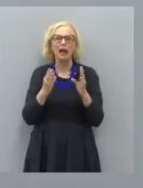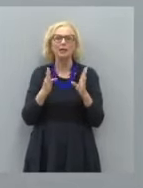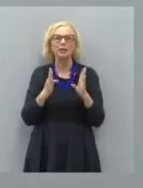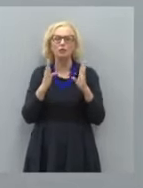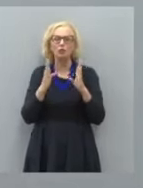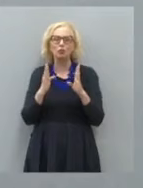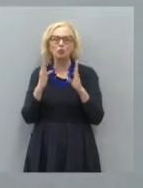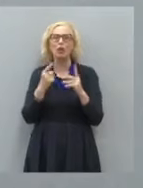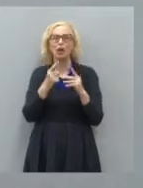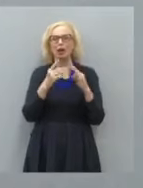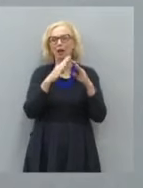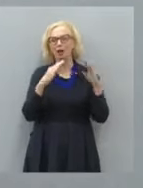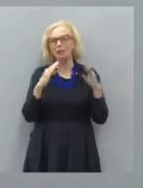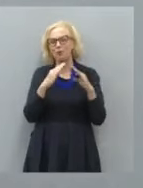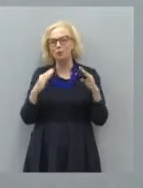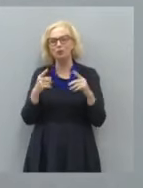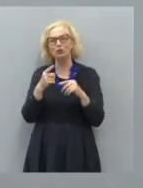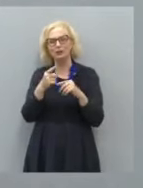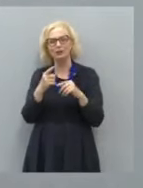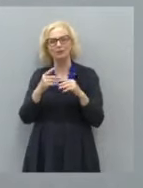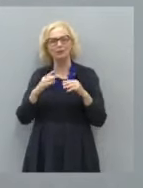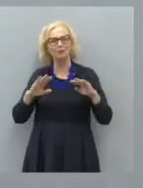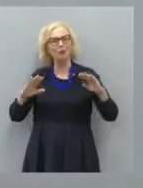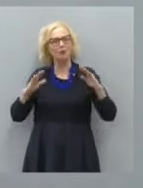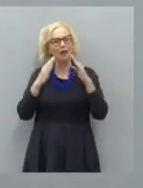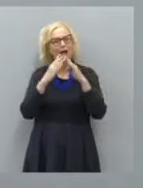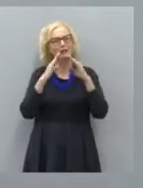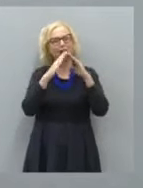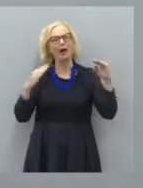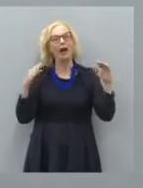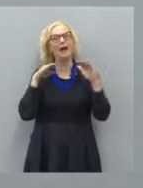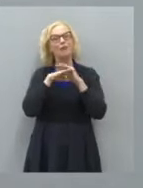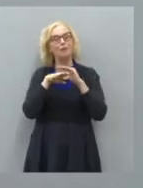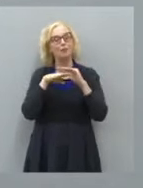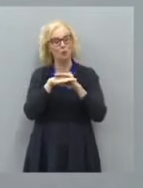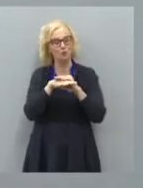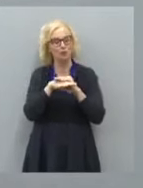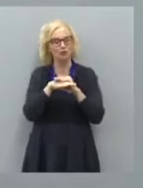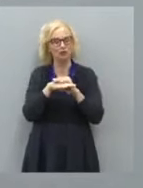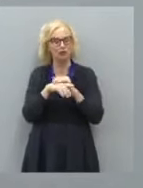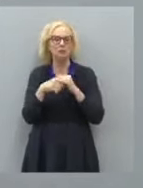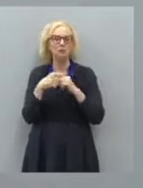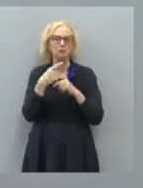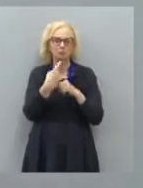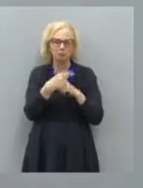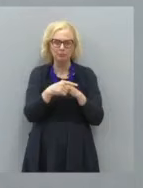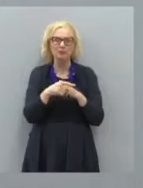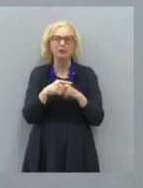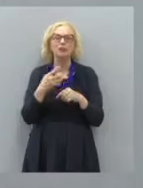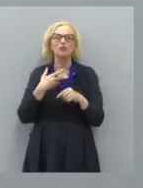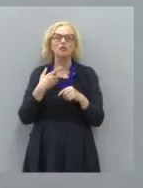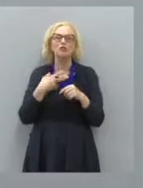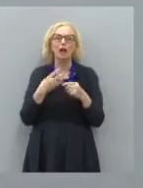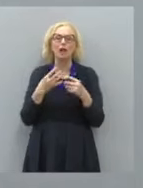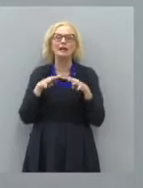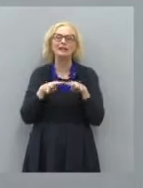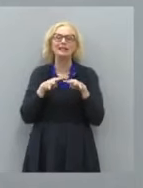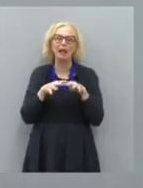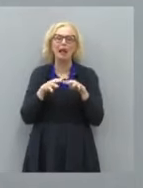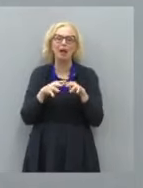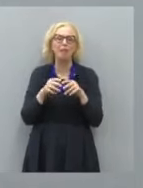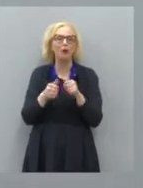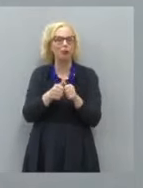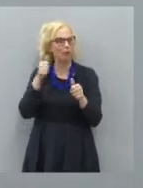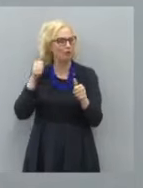attendevano è quella che riguarda i rifugi anche qua ci sarà il sistema adottato l'anno